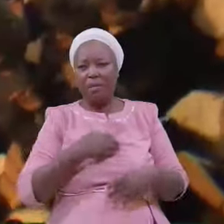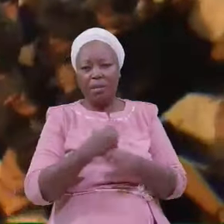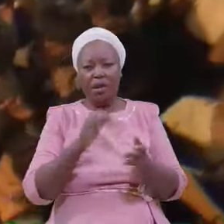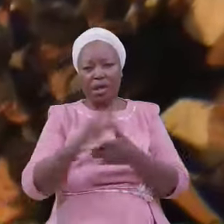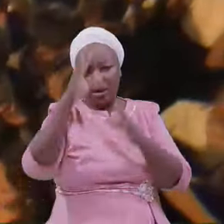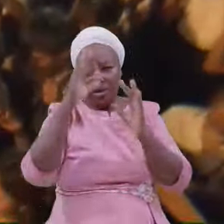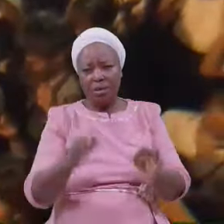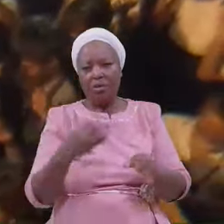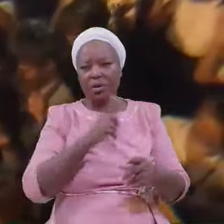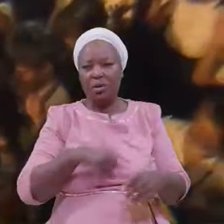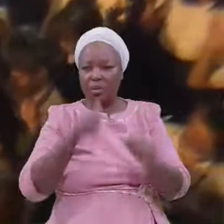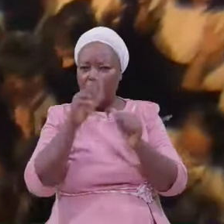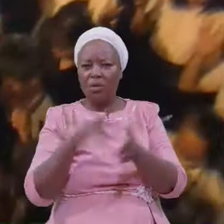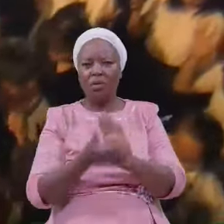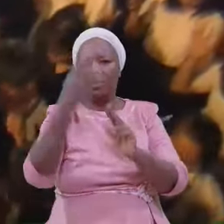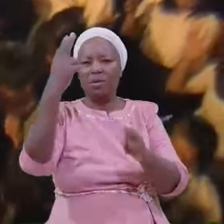Amen.